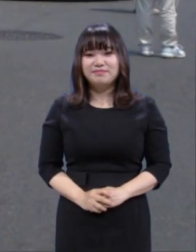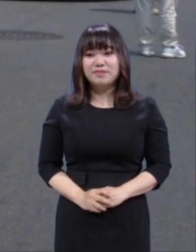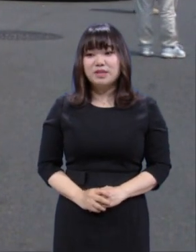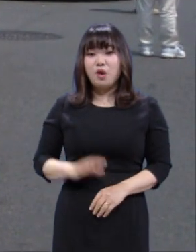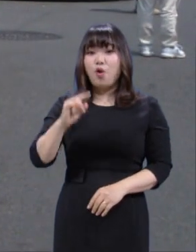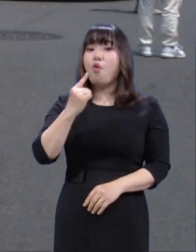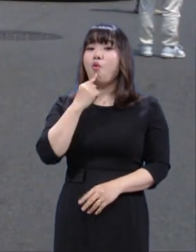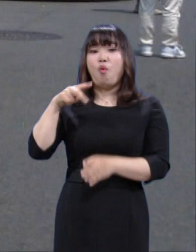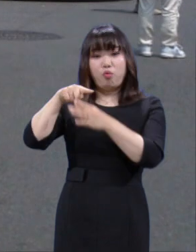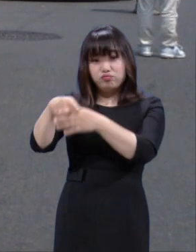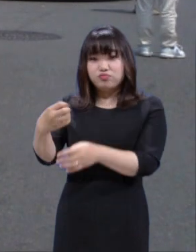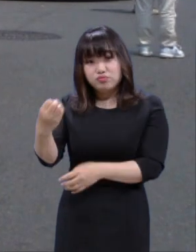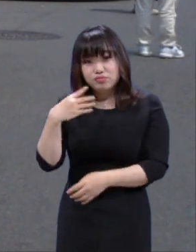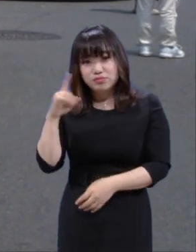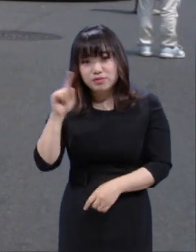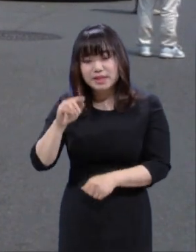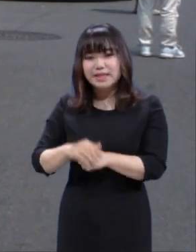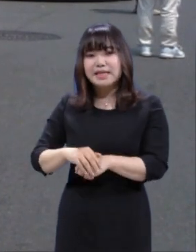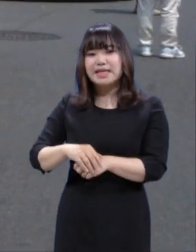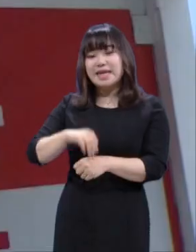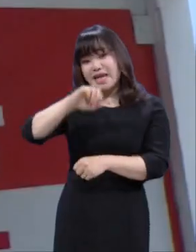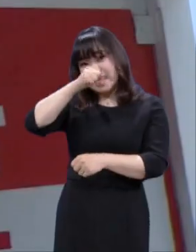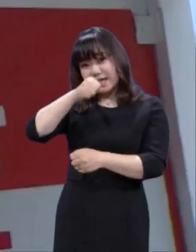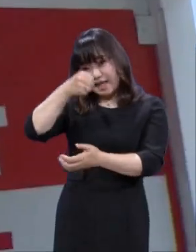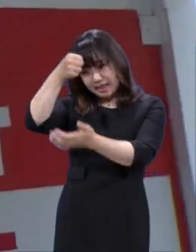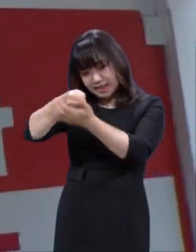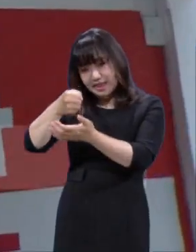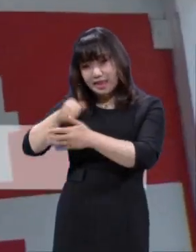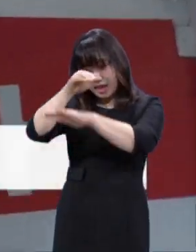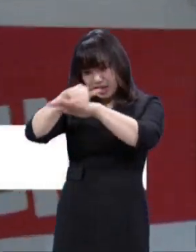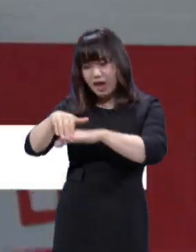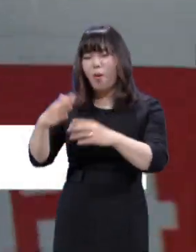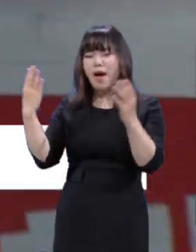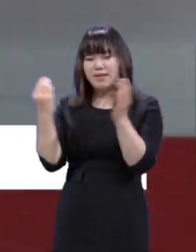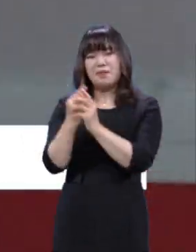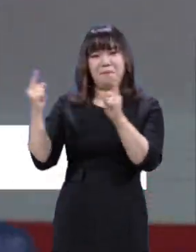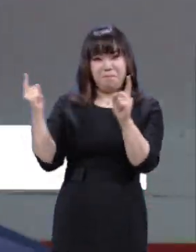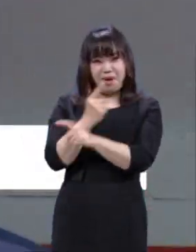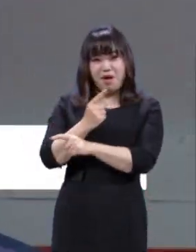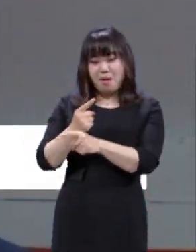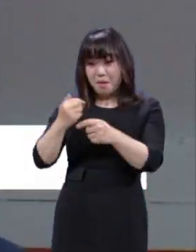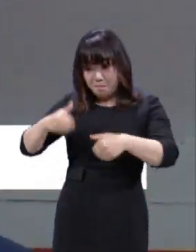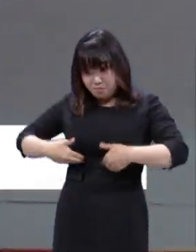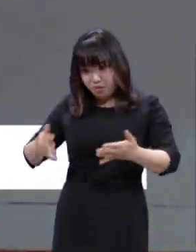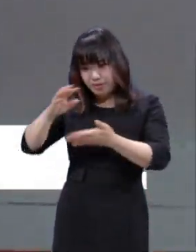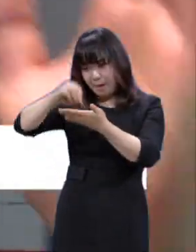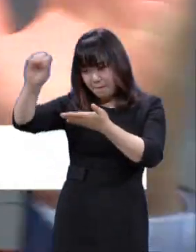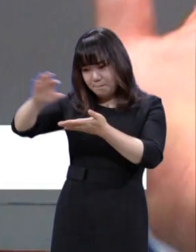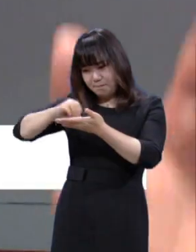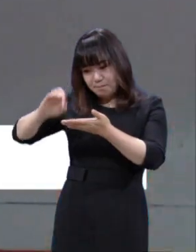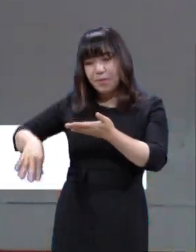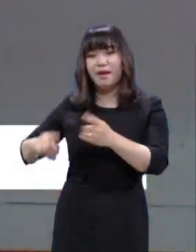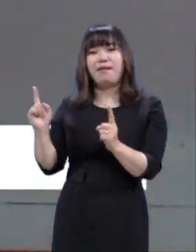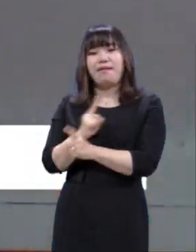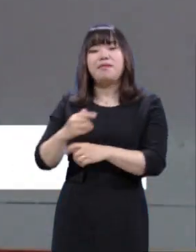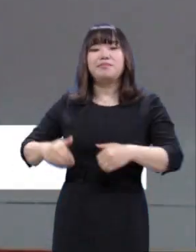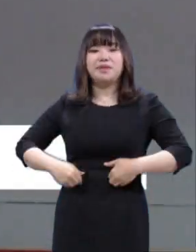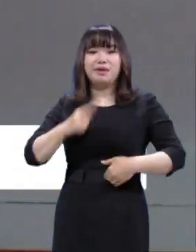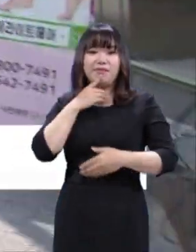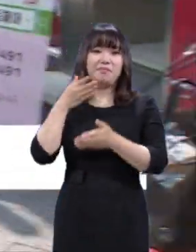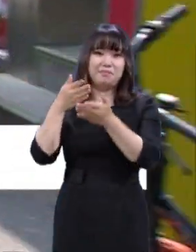국민의힘 오원석 후보는 도봉구 예산 집행 내역을 전면 재검토하고 불필요한 예산 사업부터 바꾼다는